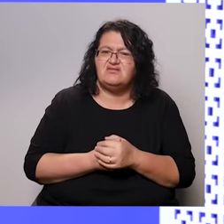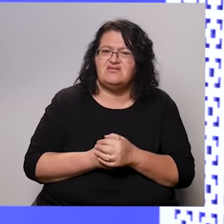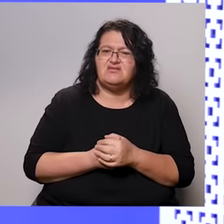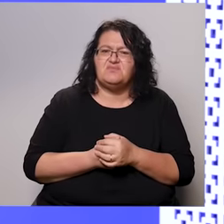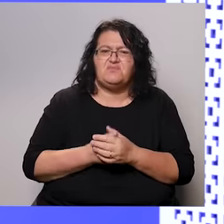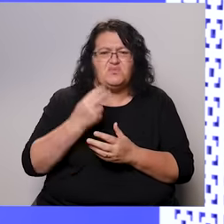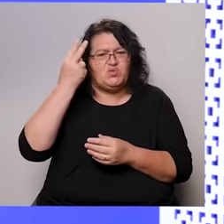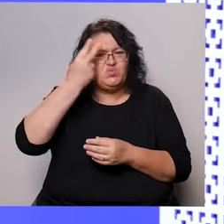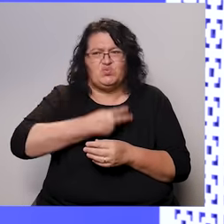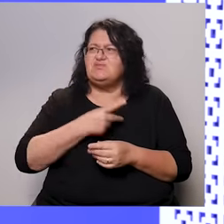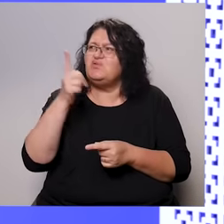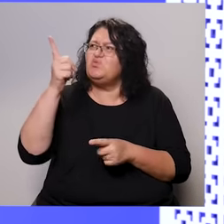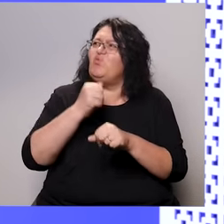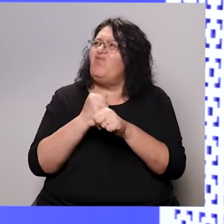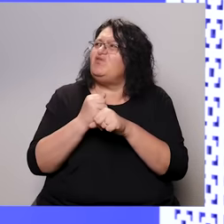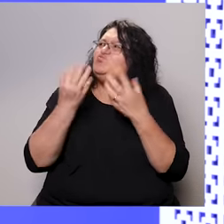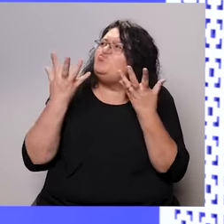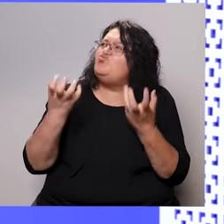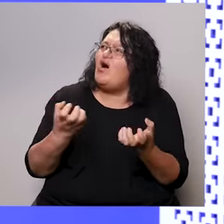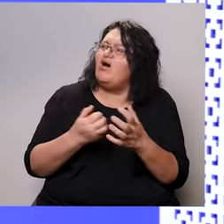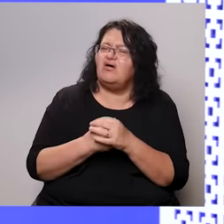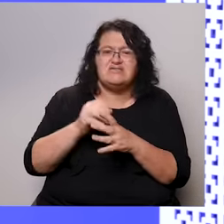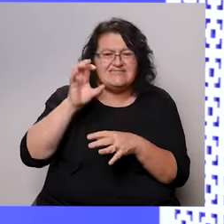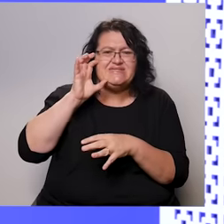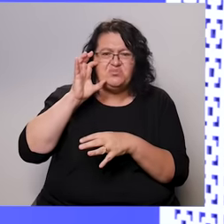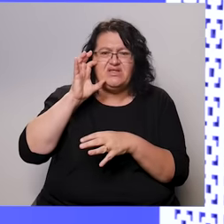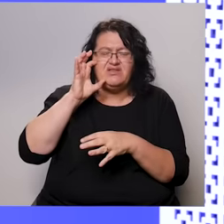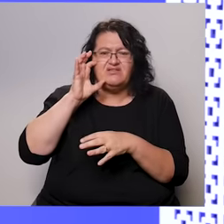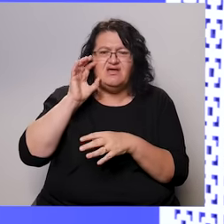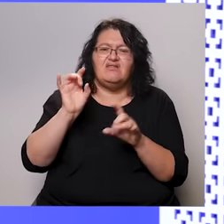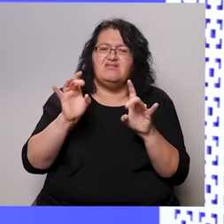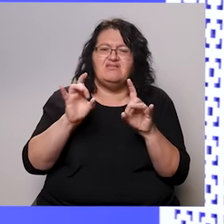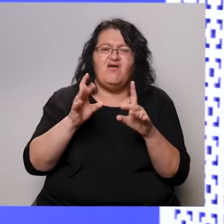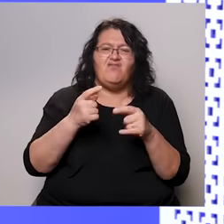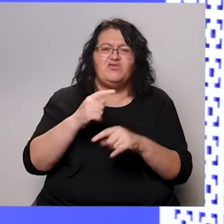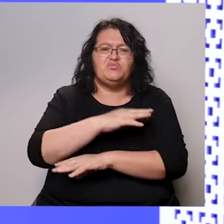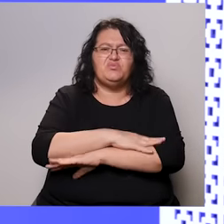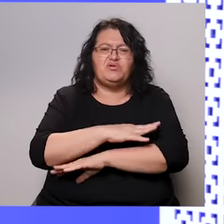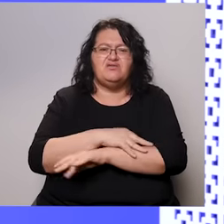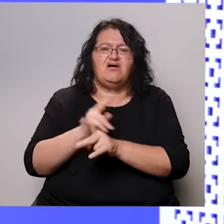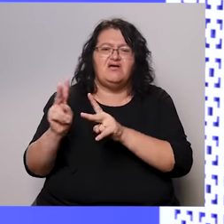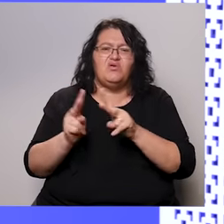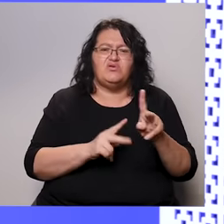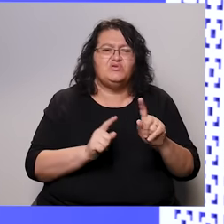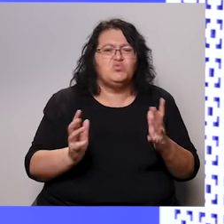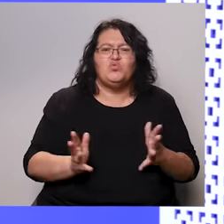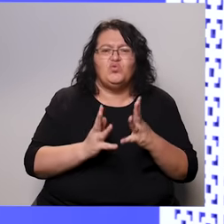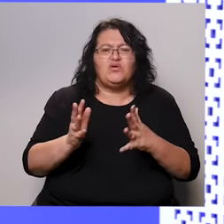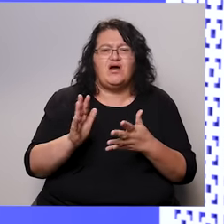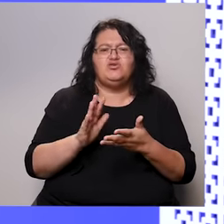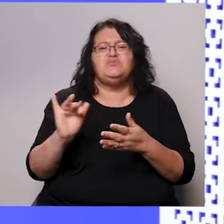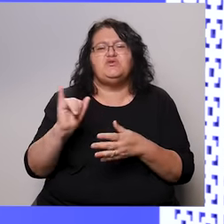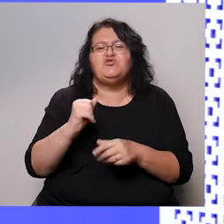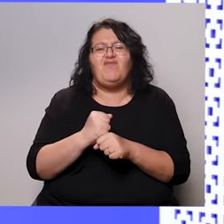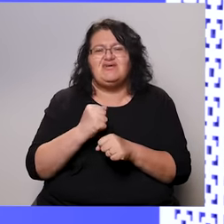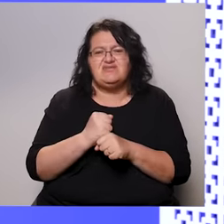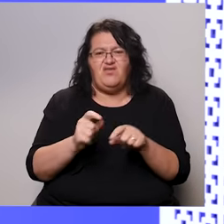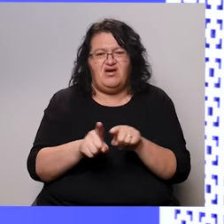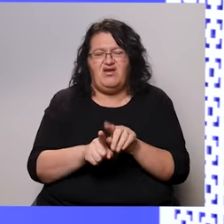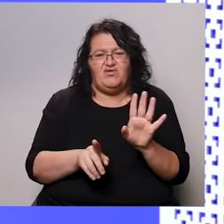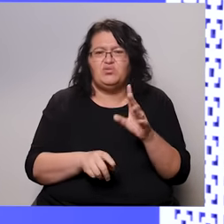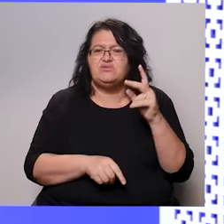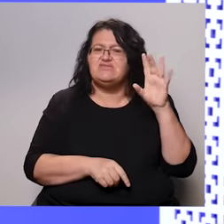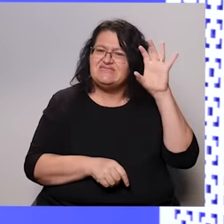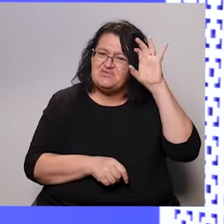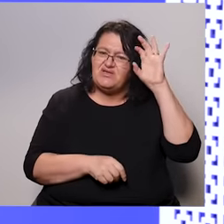Nu înțeleg, însă. Țin minte, nu a fost o atitudine corectă și nu încurajez pe nimeni să facă ce am făcut eu. Țin